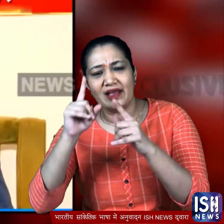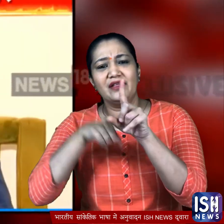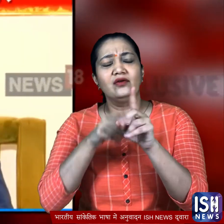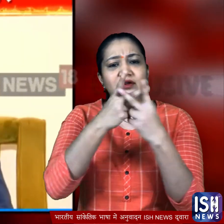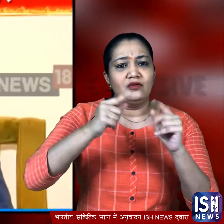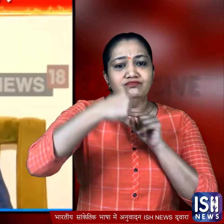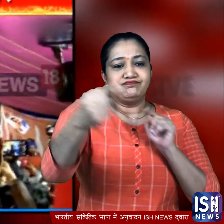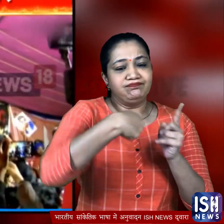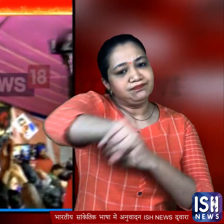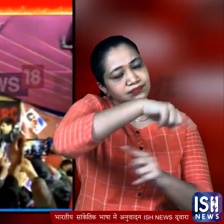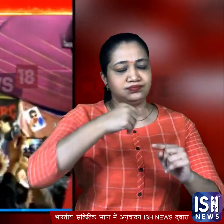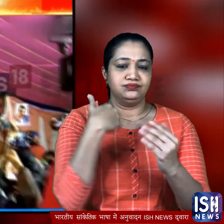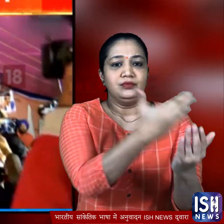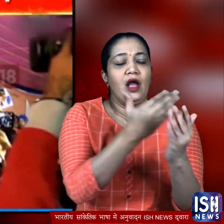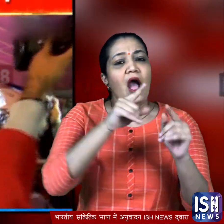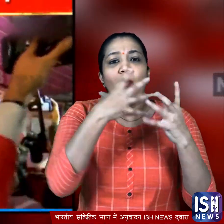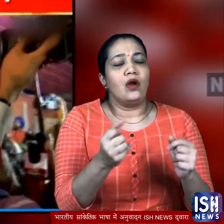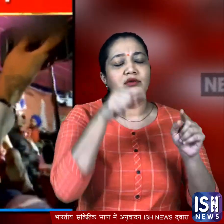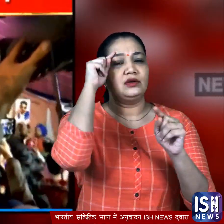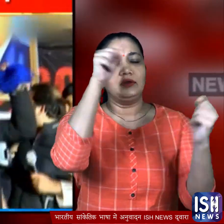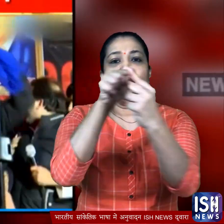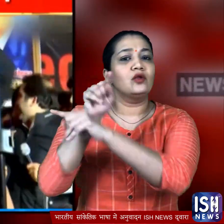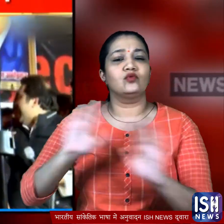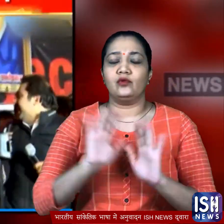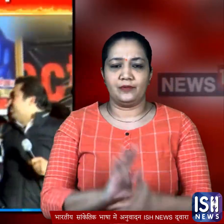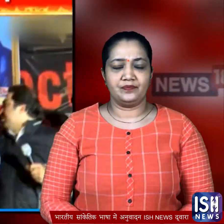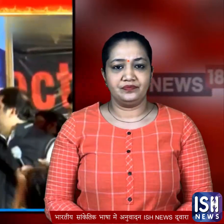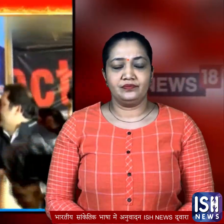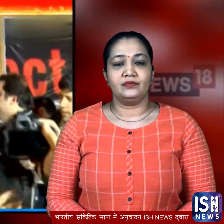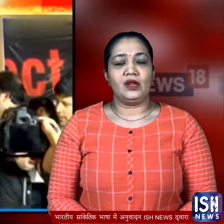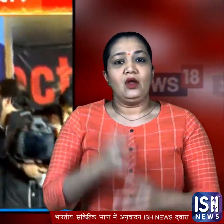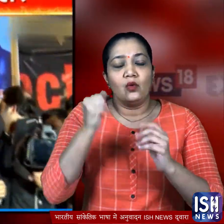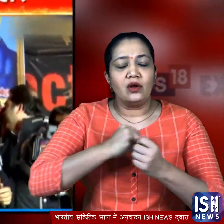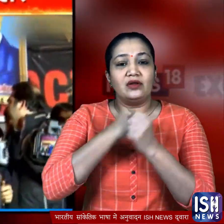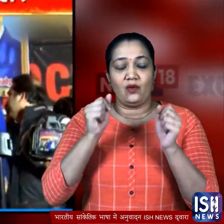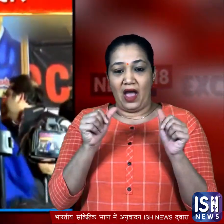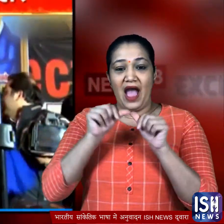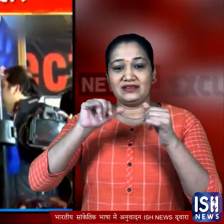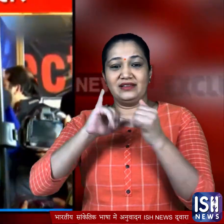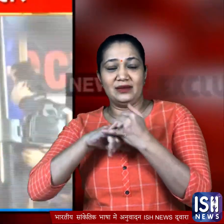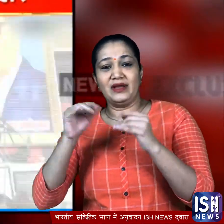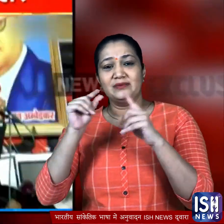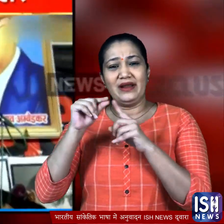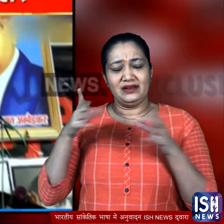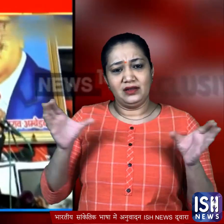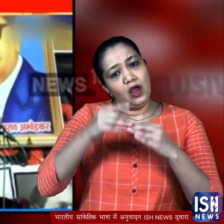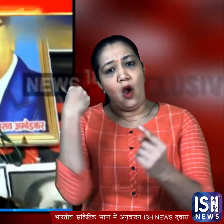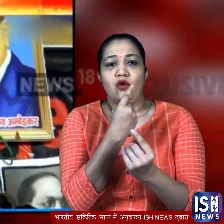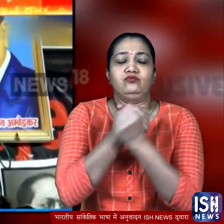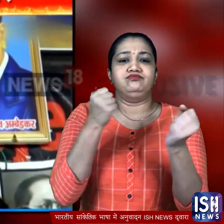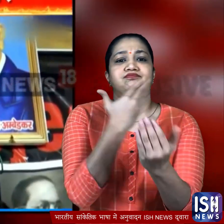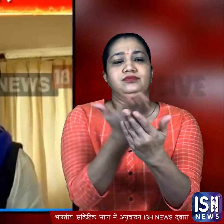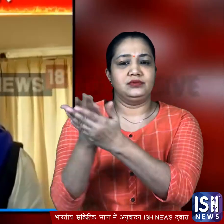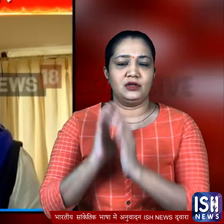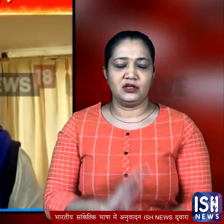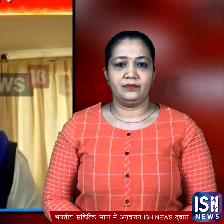शिवपाल यादव समेत कई विपक्षी नेताओं के खिलाफ उम्मीदवार नहीं उतारेंगे। ये भी साफ हो गया कि चंद्रशेखर आजाद की आजाद समाज पार्टी चुनाव में अकेली